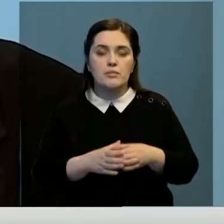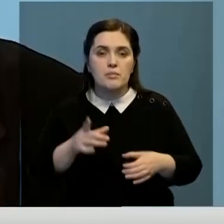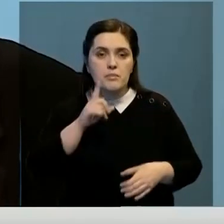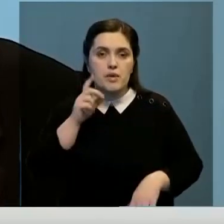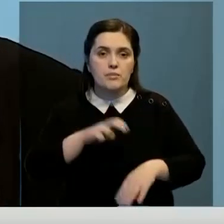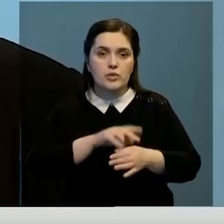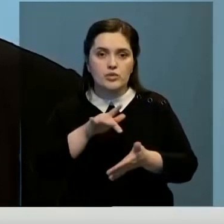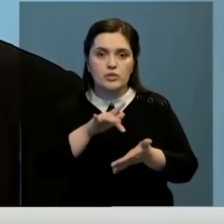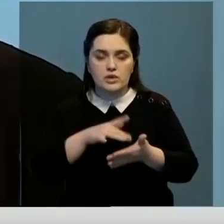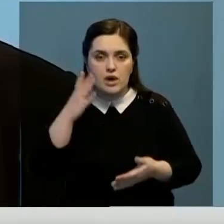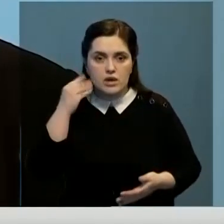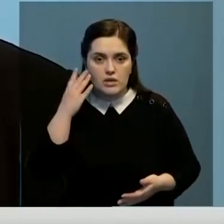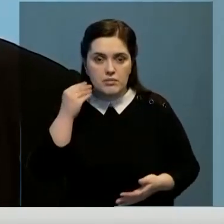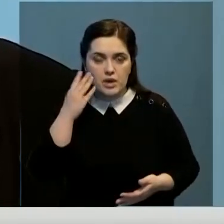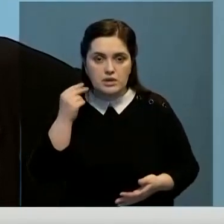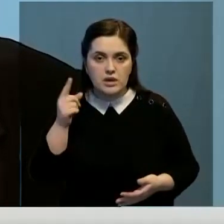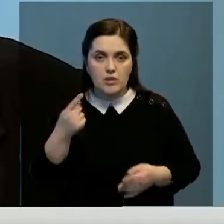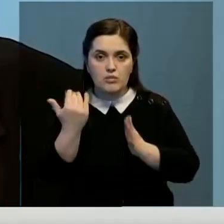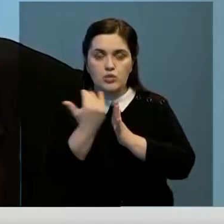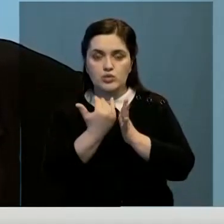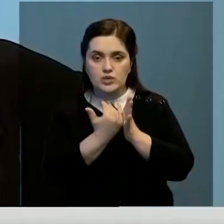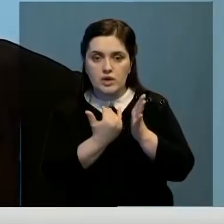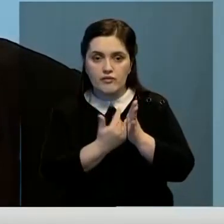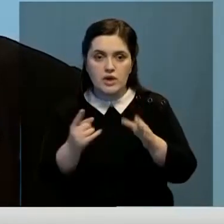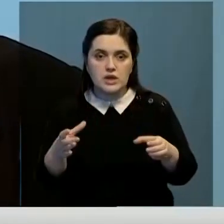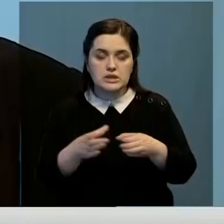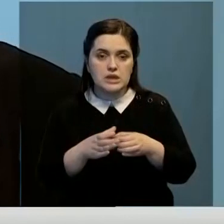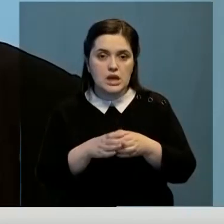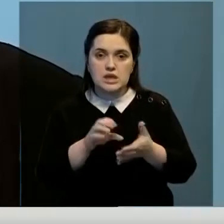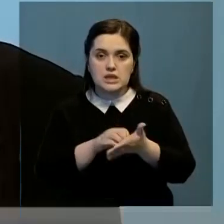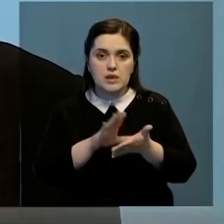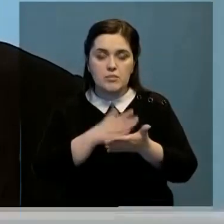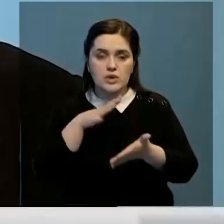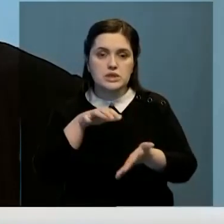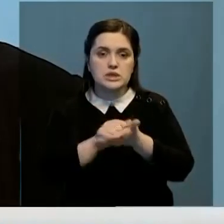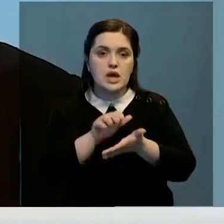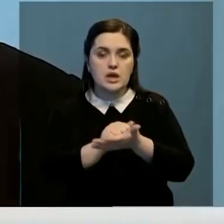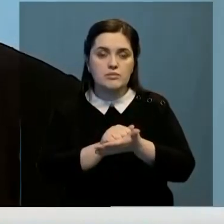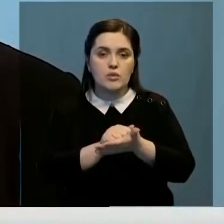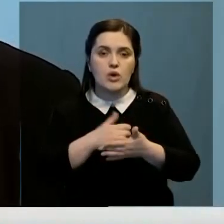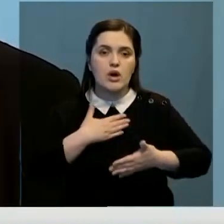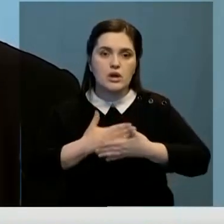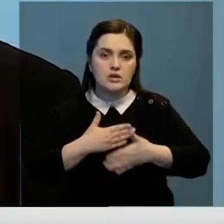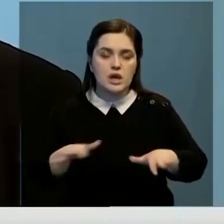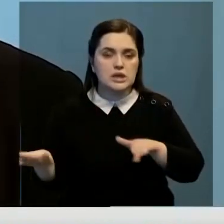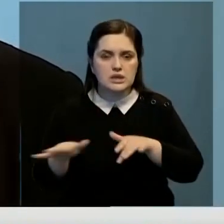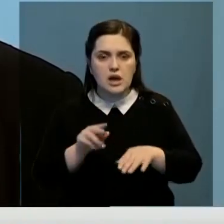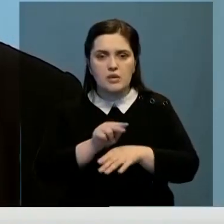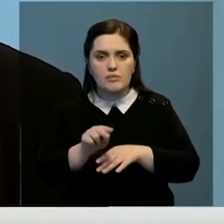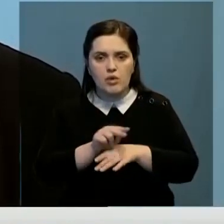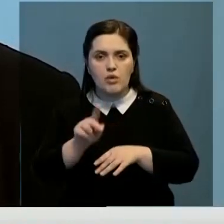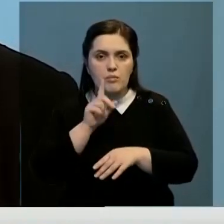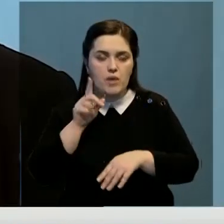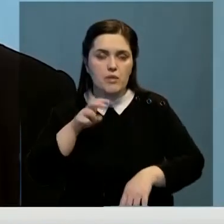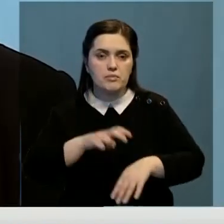медиков города Алматы. Хотя в уставе данной ассоциации прописано, что они занимаются активной деятельностью обучения